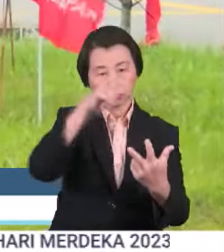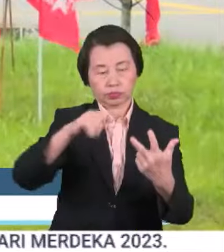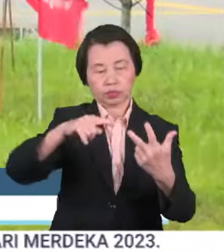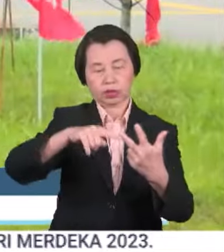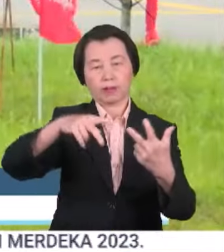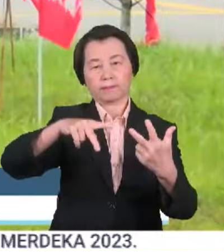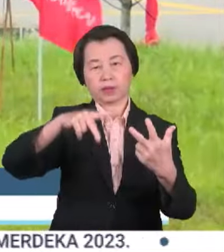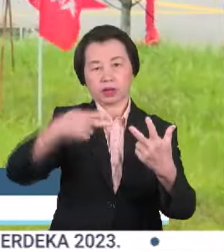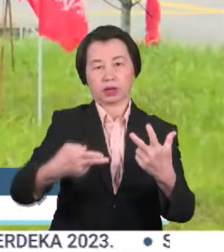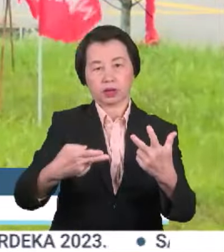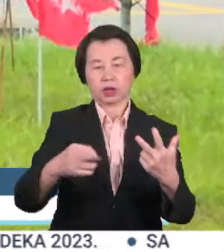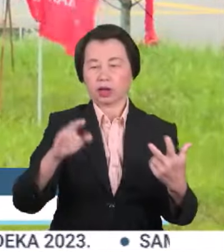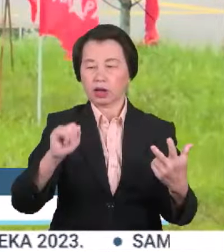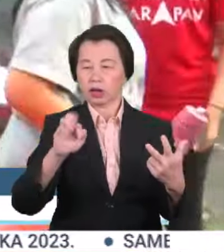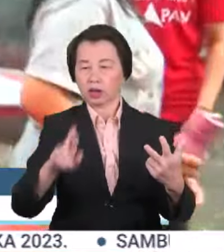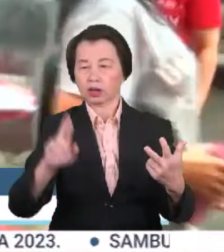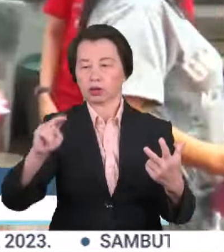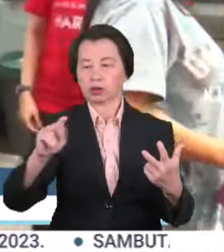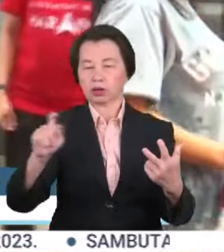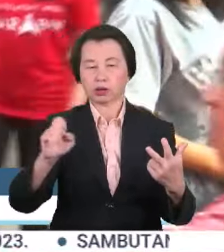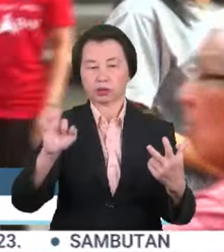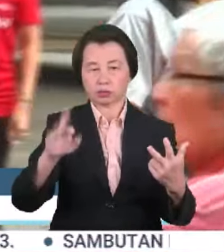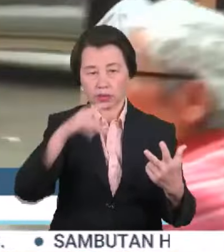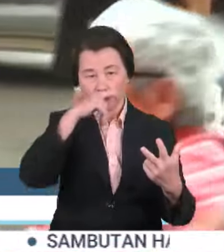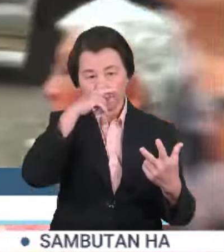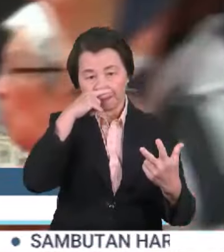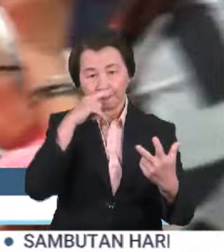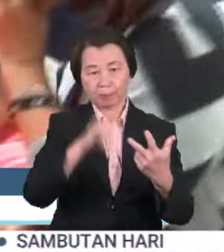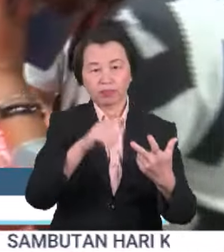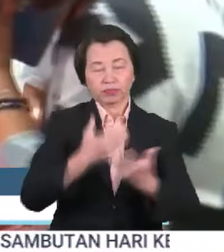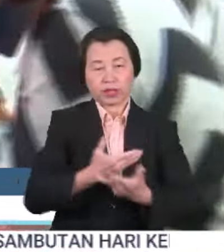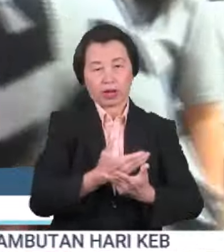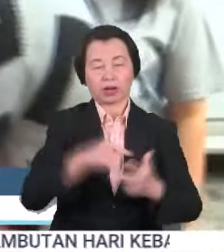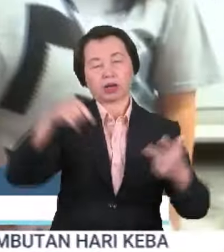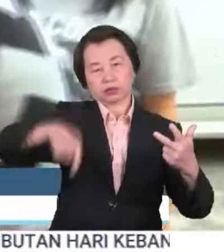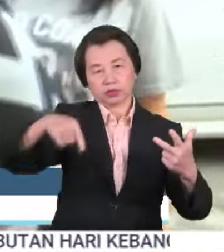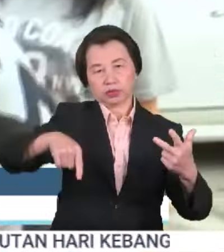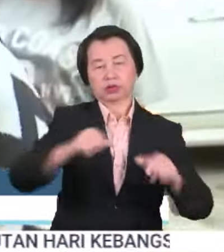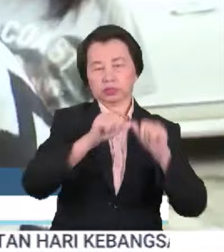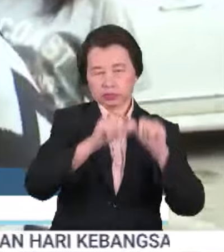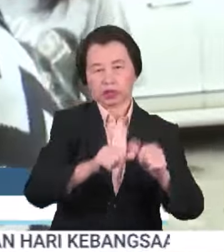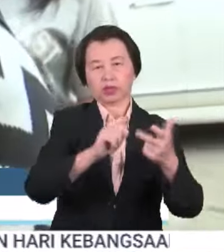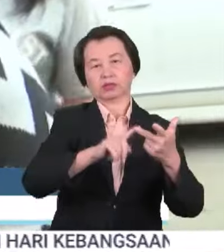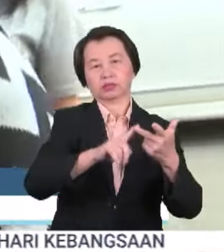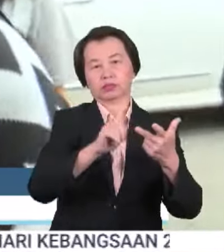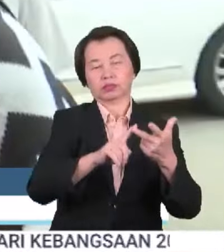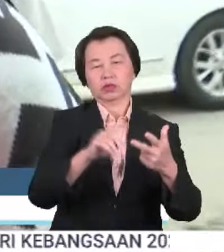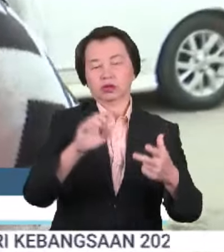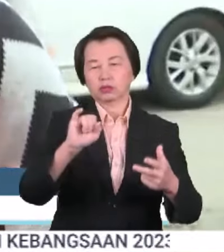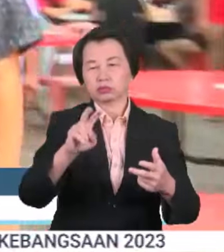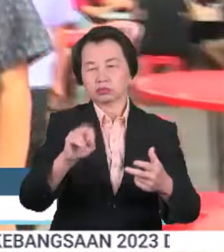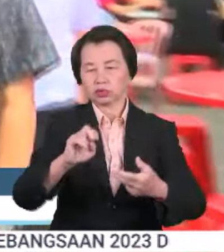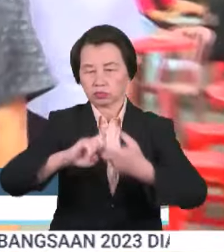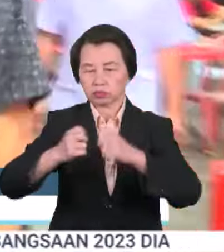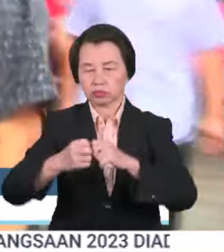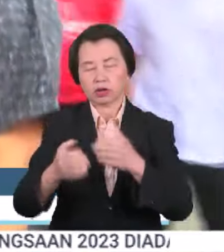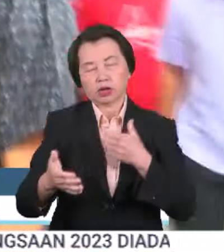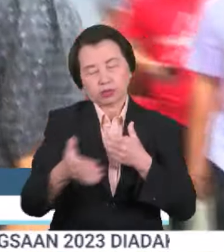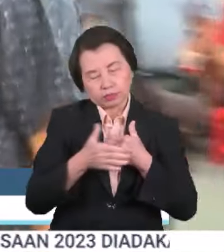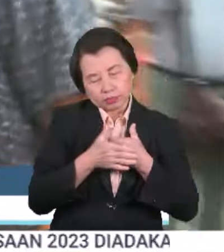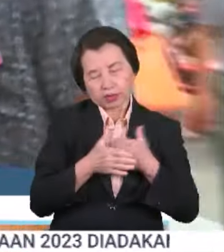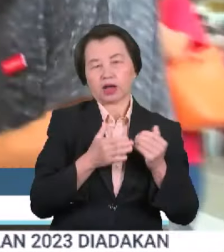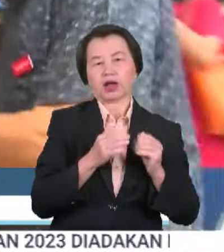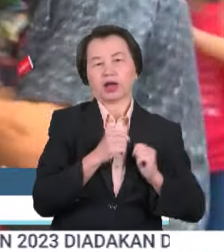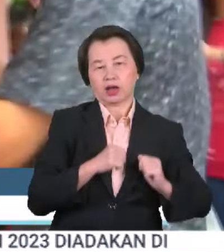Pakatan Harapan yang diwakili IR Nazir Abdul Rahman, merupakan anak jati Simpang Jeram, menyatakan isu penduduk cukup dekat di